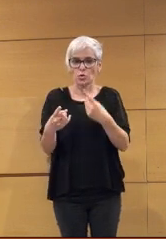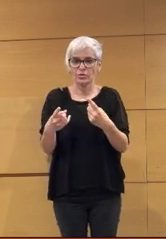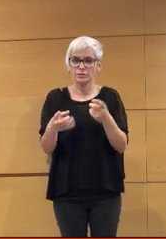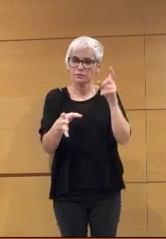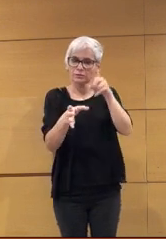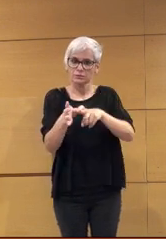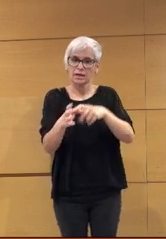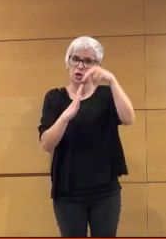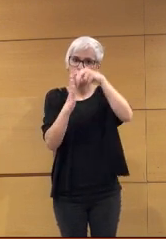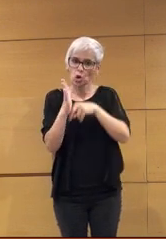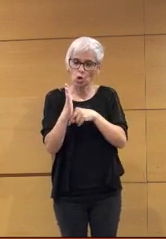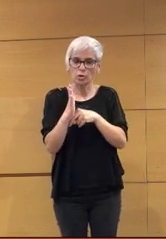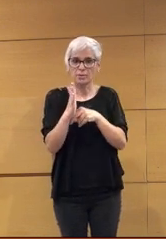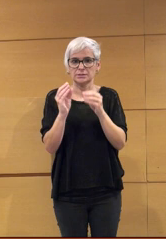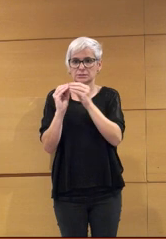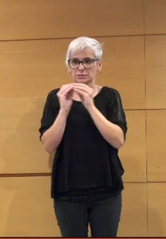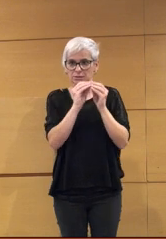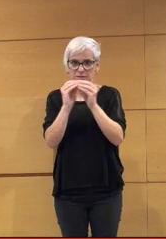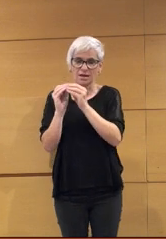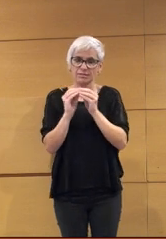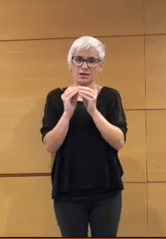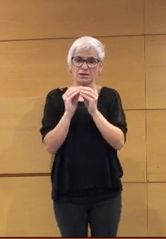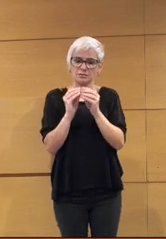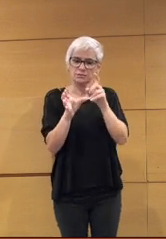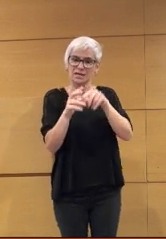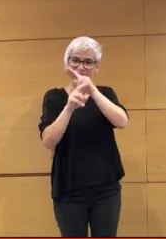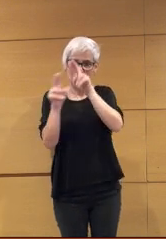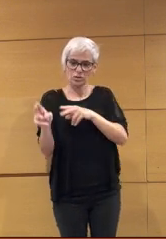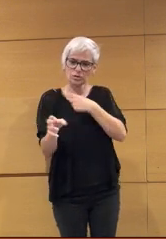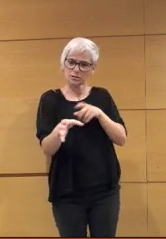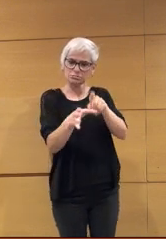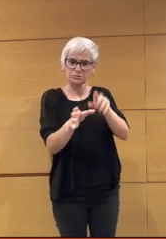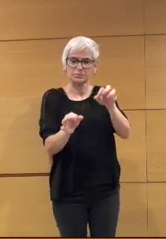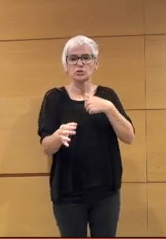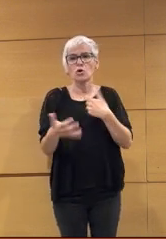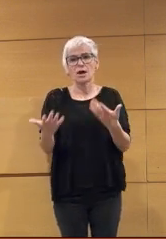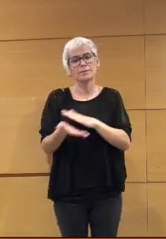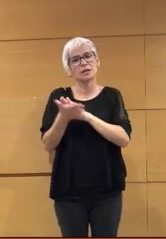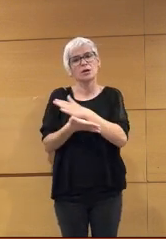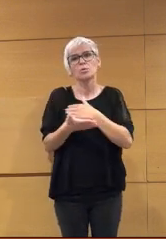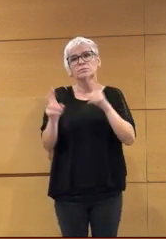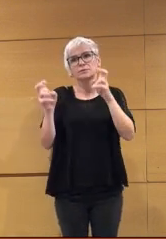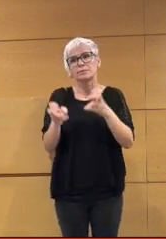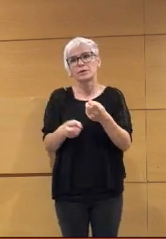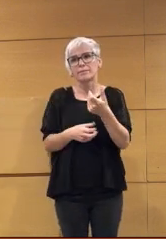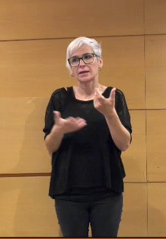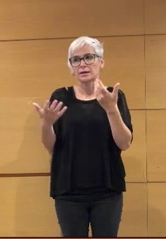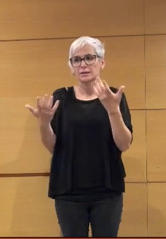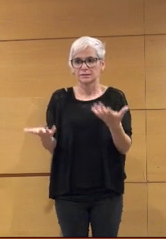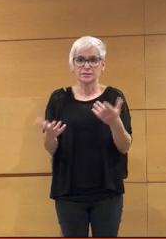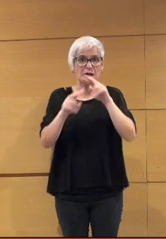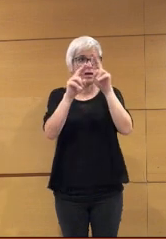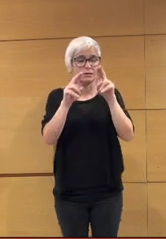les normes, als estàndards internacionals. Llavors us vull parlar una mica de com està el panorama a